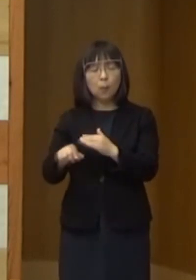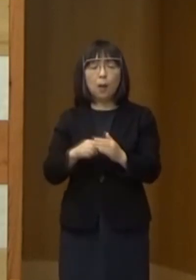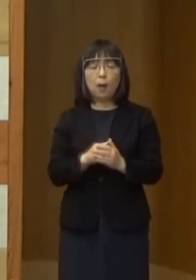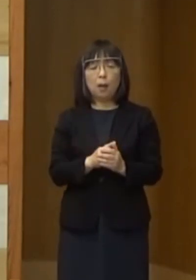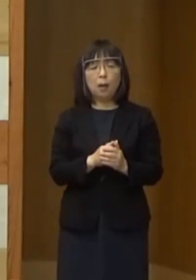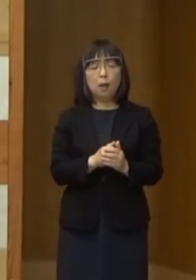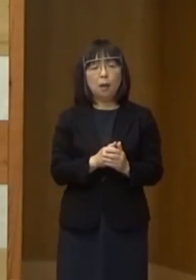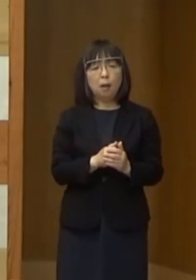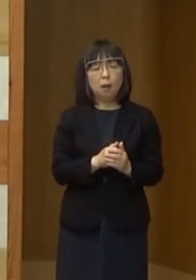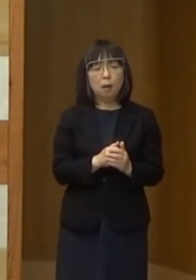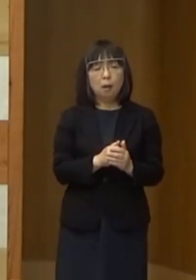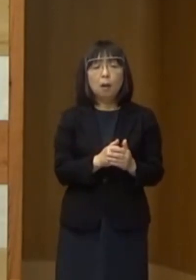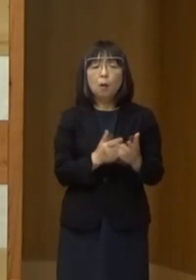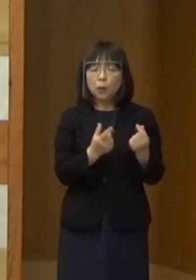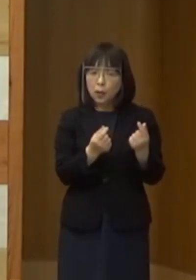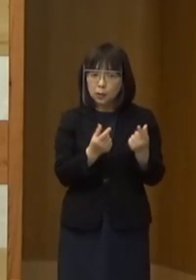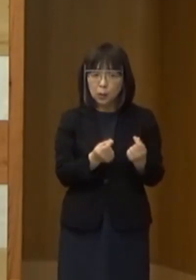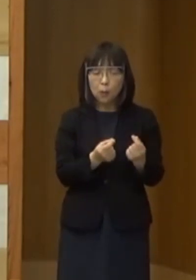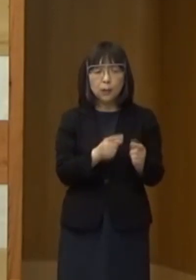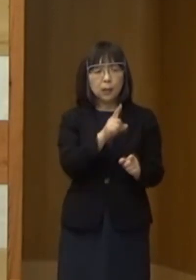企業と個人事業者に